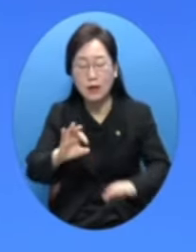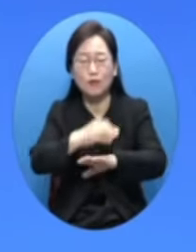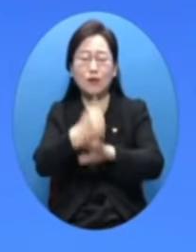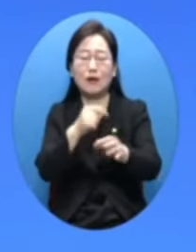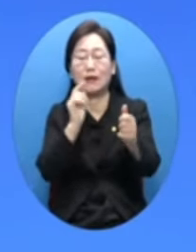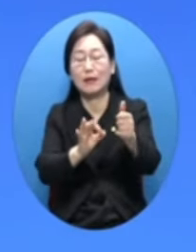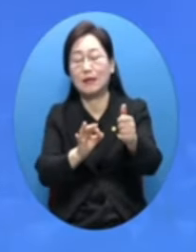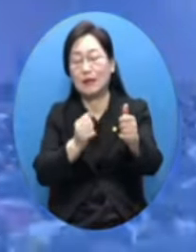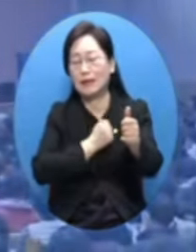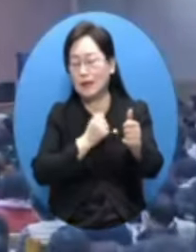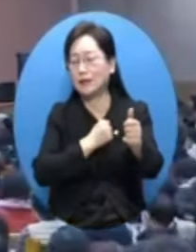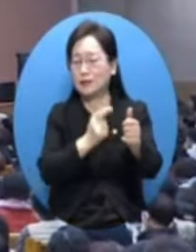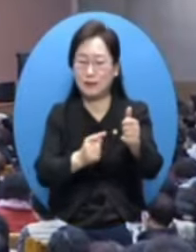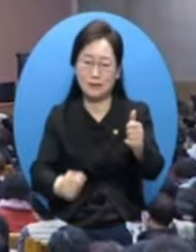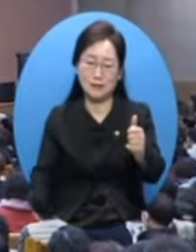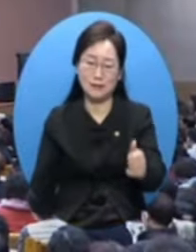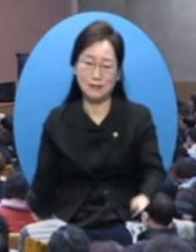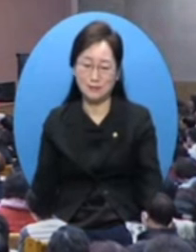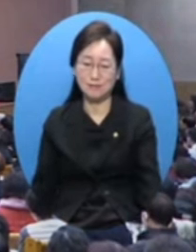정말 제가 생각해봐도.